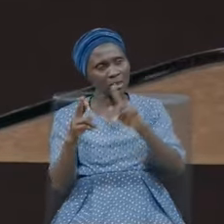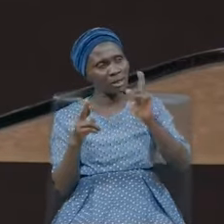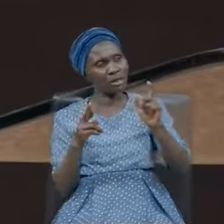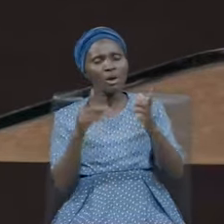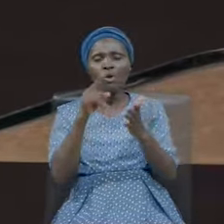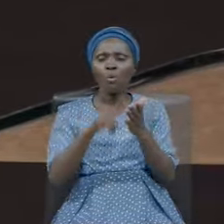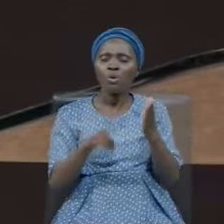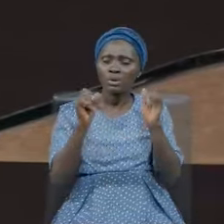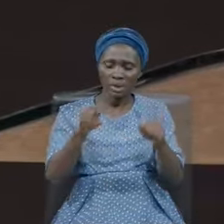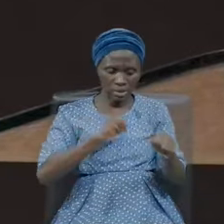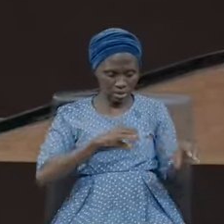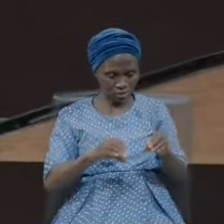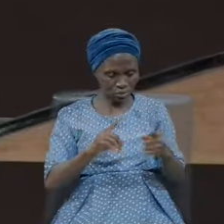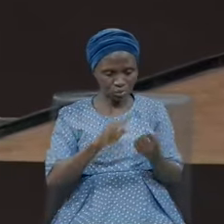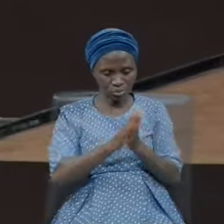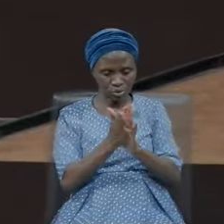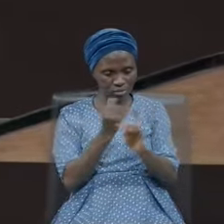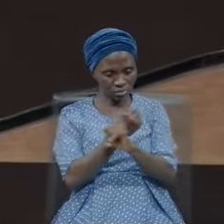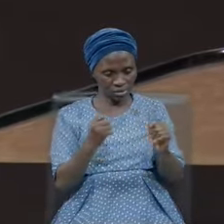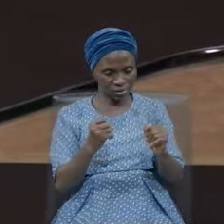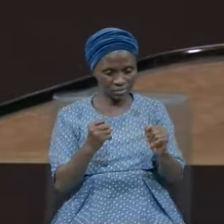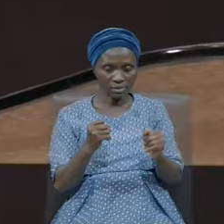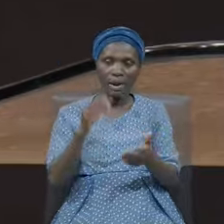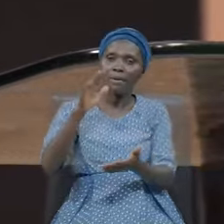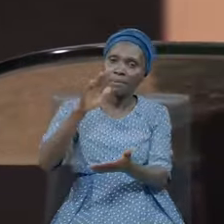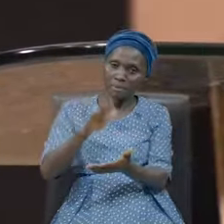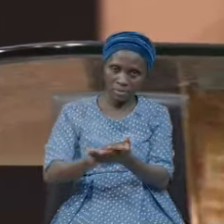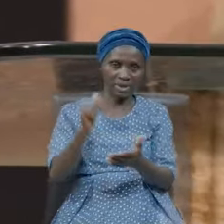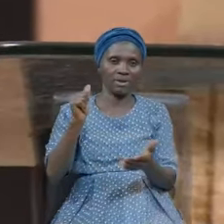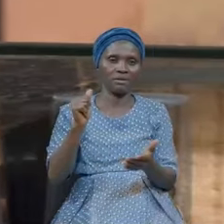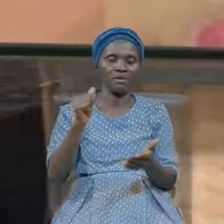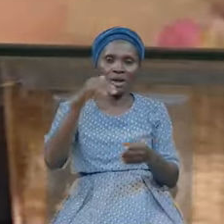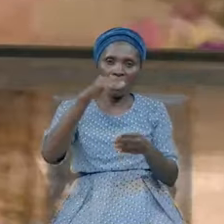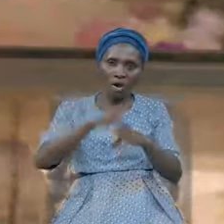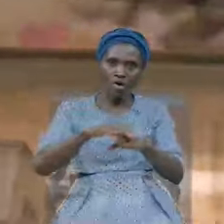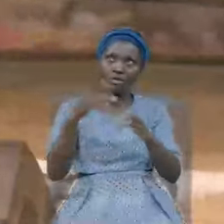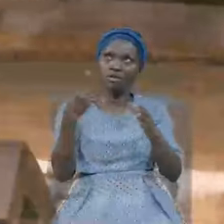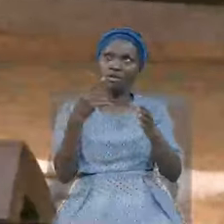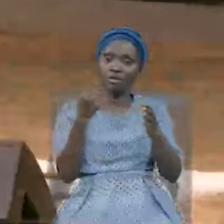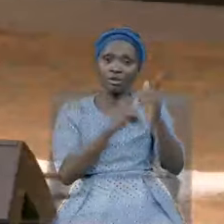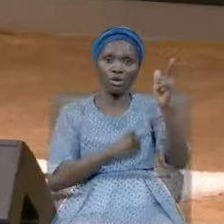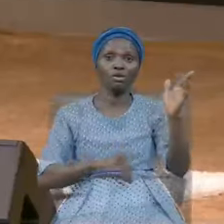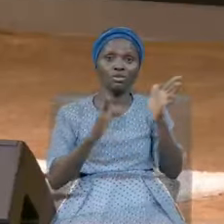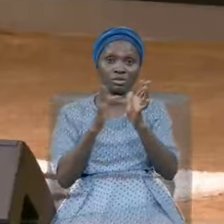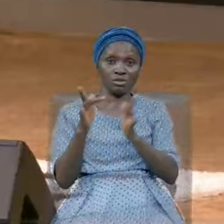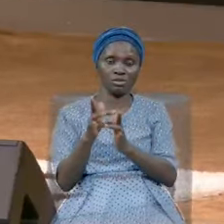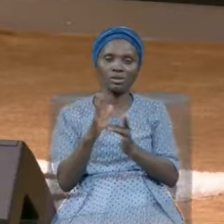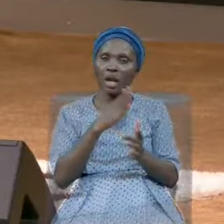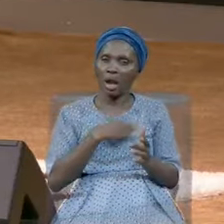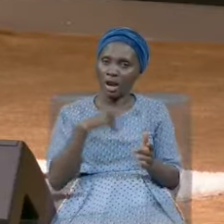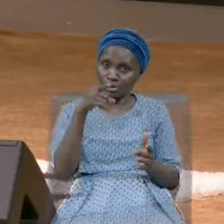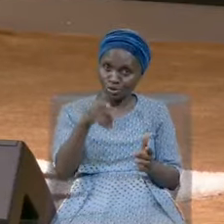Messieurs, que dois-je faire pour être sauvé? Crois au Seigneur Jésus et tu seras sauvé.